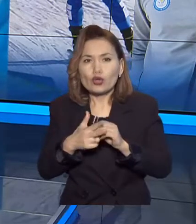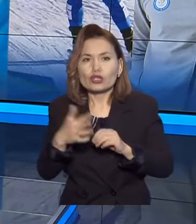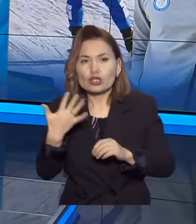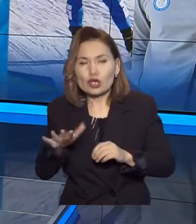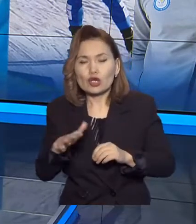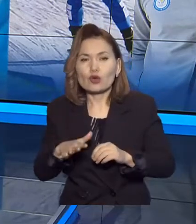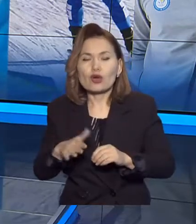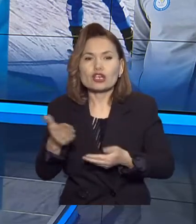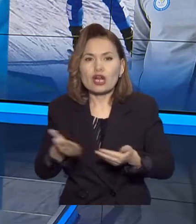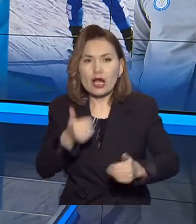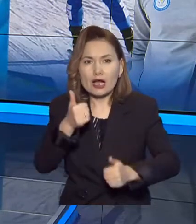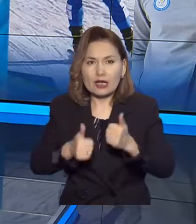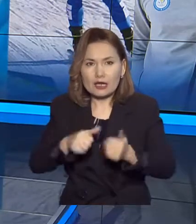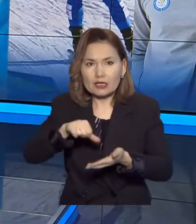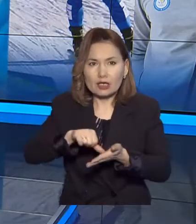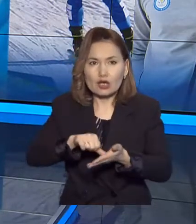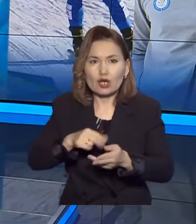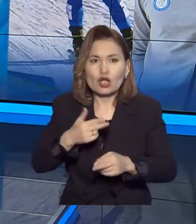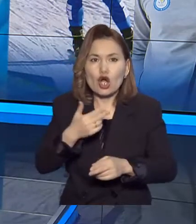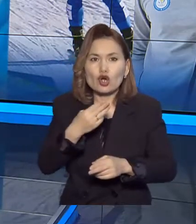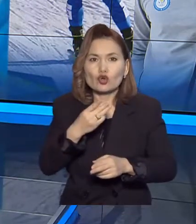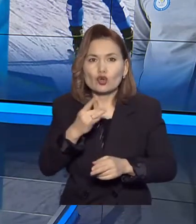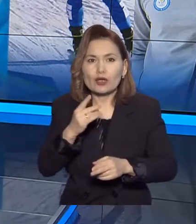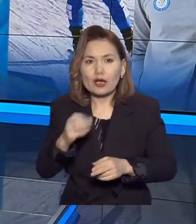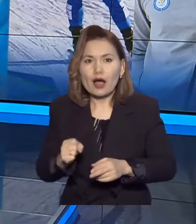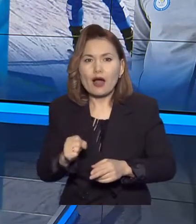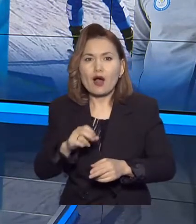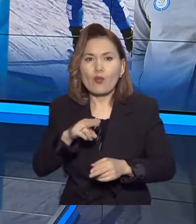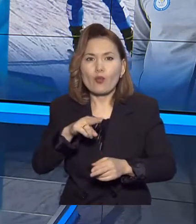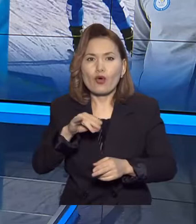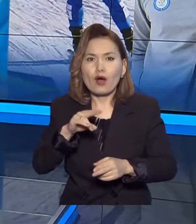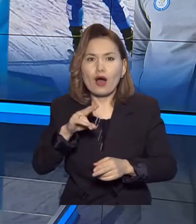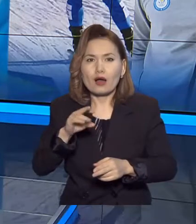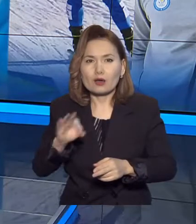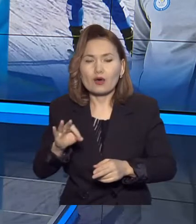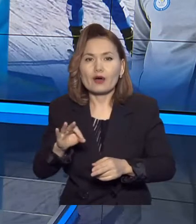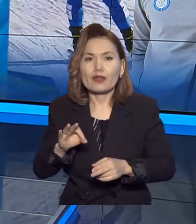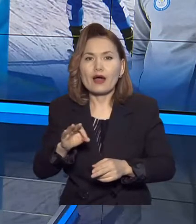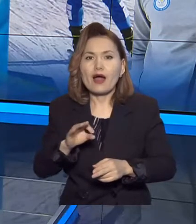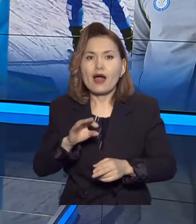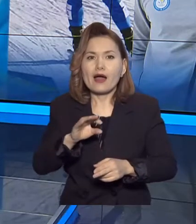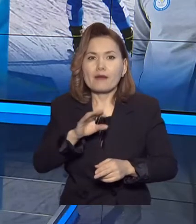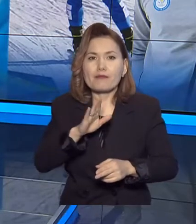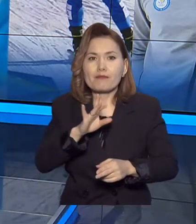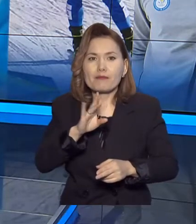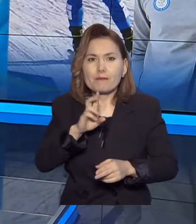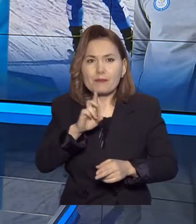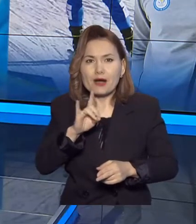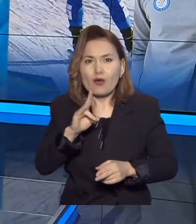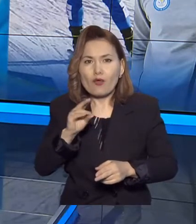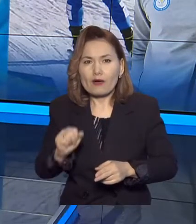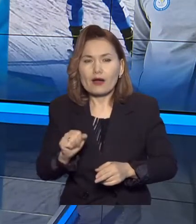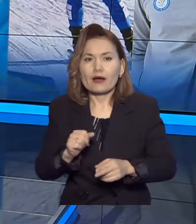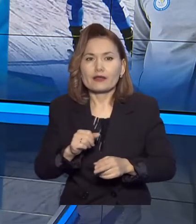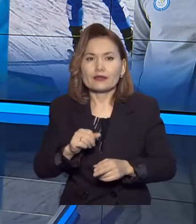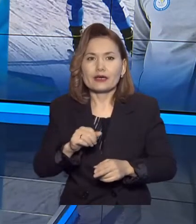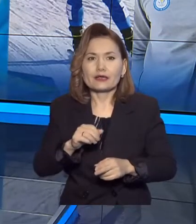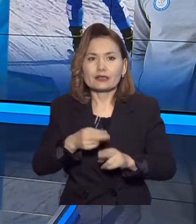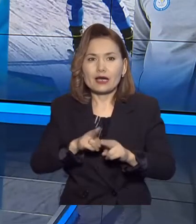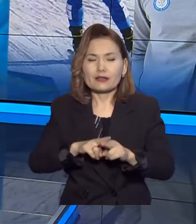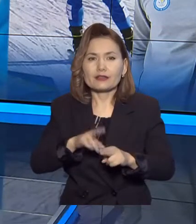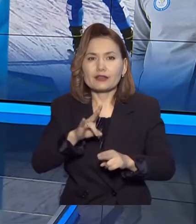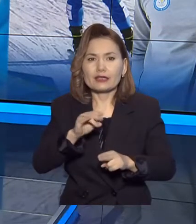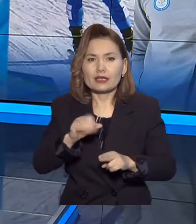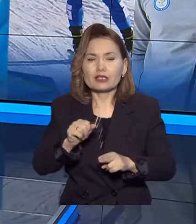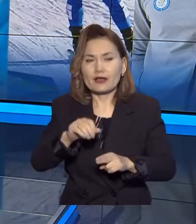жарысы. Спринттен Ангелина Шурыга, Виталий Пухкало, Евгений Величко, Ирина Быкова, Ксения Шалыгина мен Надежда